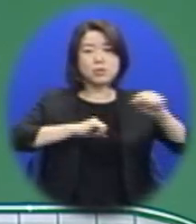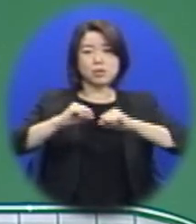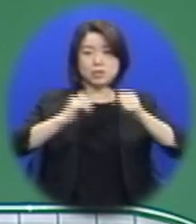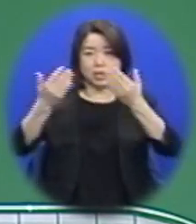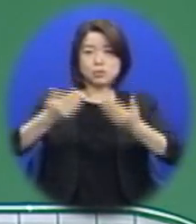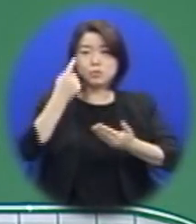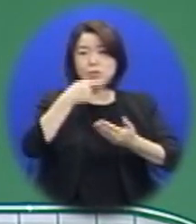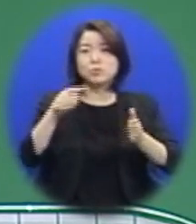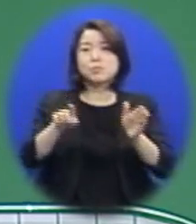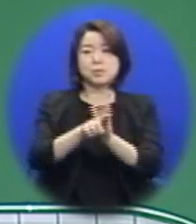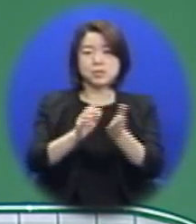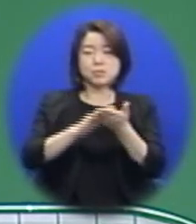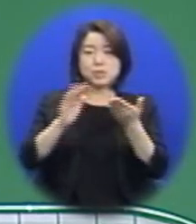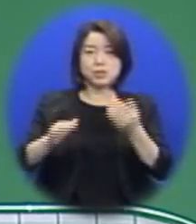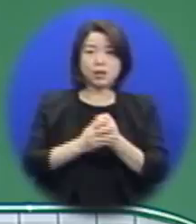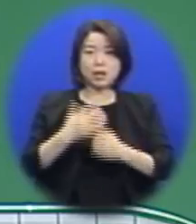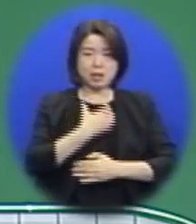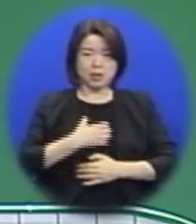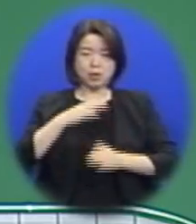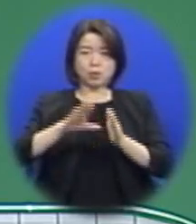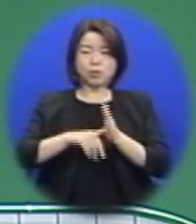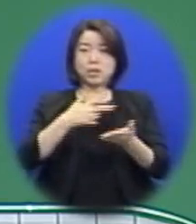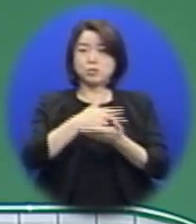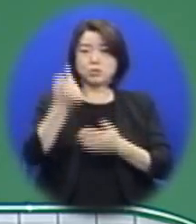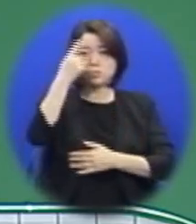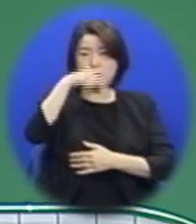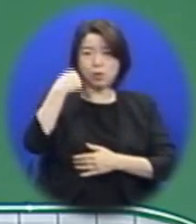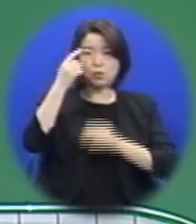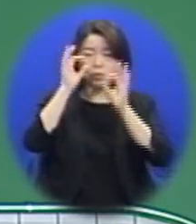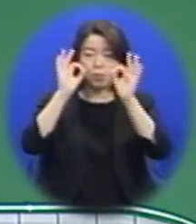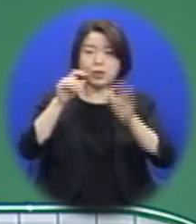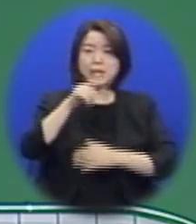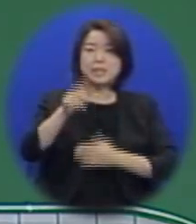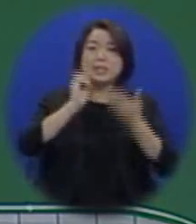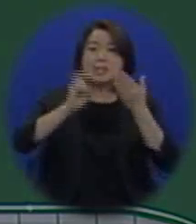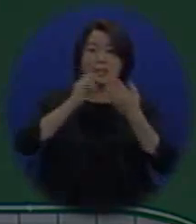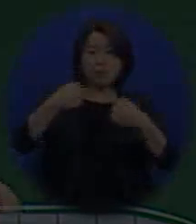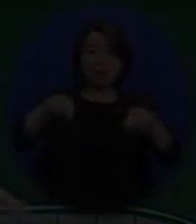줄 믿습니다. 괴로울 때 주님의 얼굴 보라, 우리 이 찬송을 같이 부르시겠습니다.